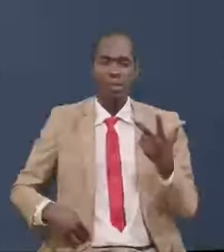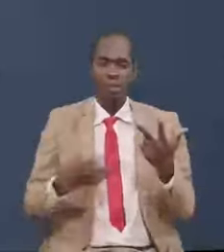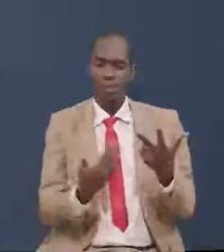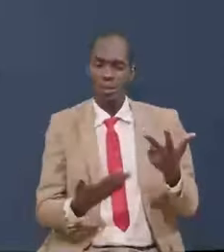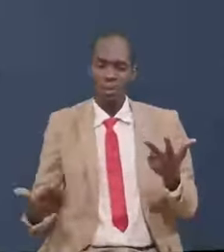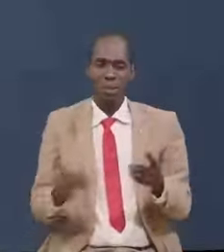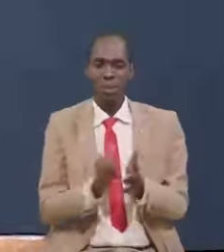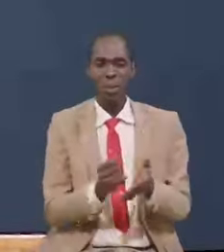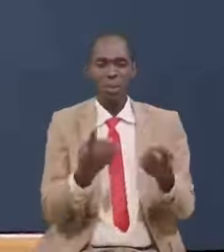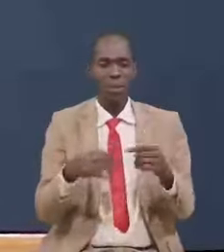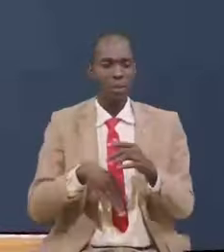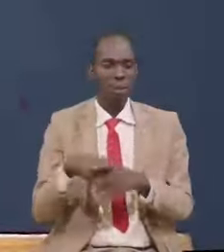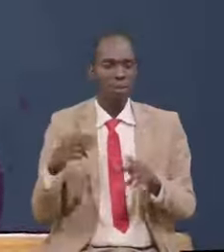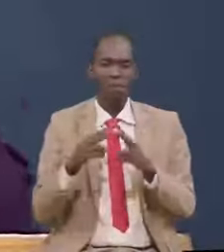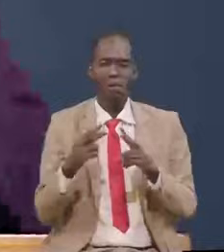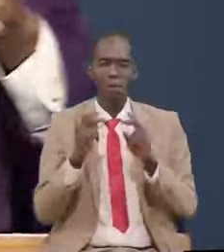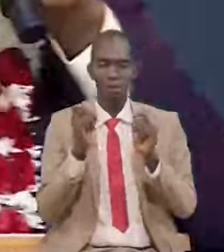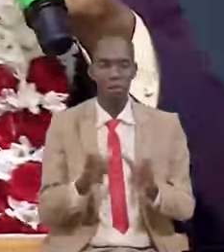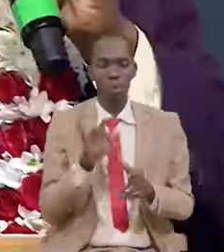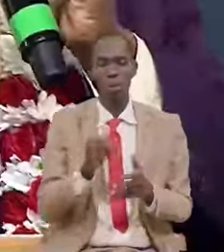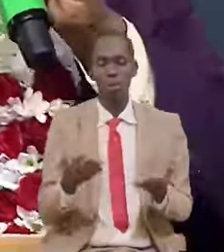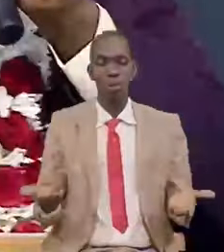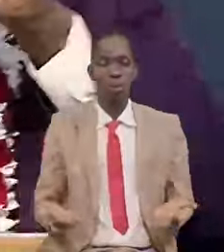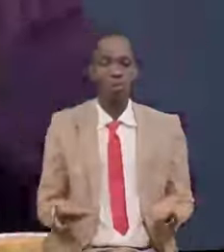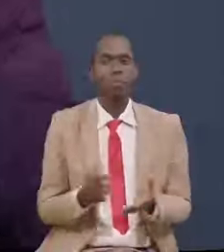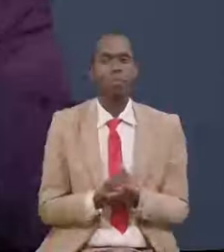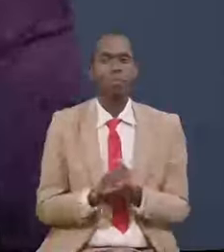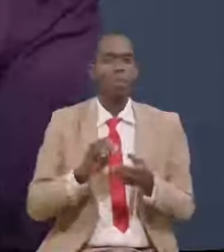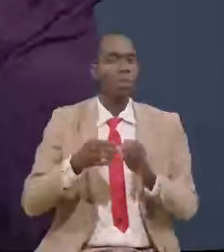il y a trois choses qui apparaissent rapidement.